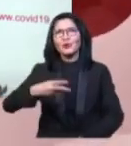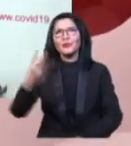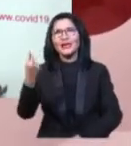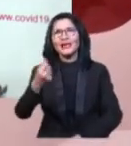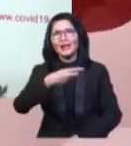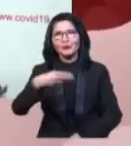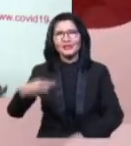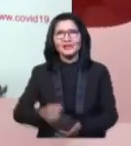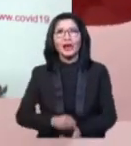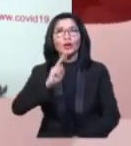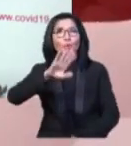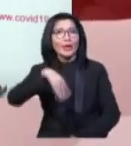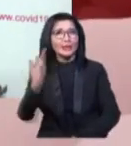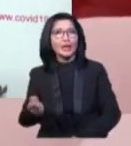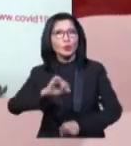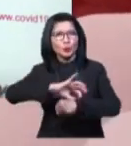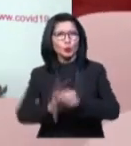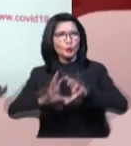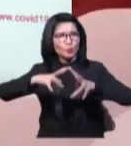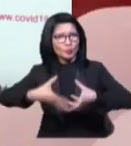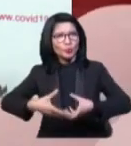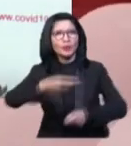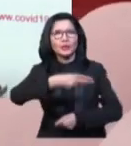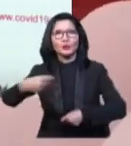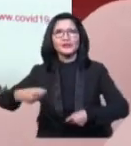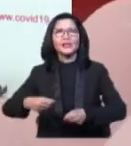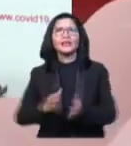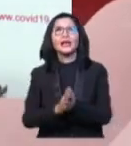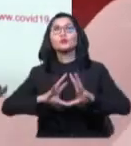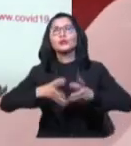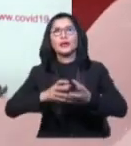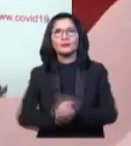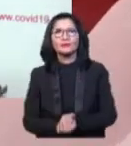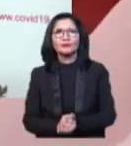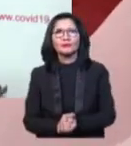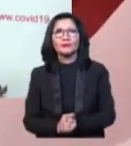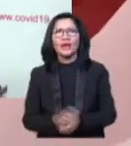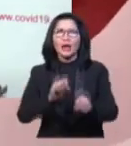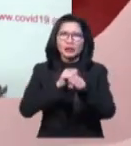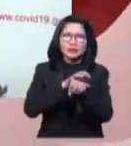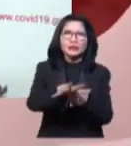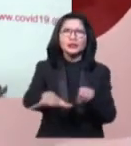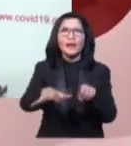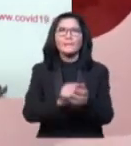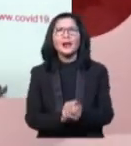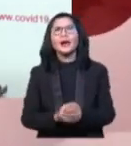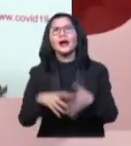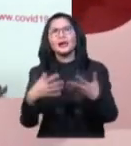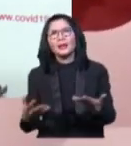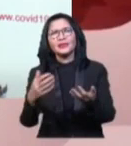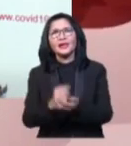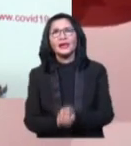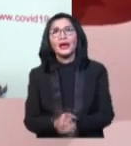ini. 2 tahun pandemi COVID-19 melanda Indonesia dan dunia. Kita sudah melihat dampak yang terjadi akibat pandemi